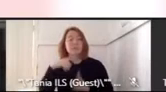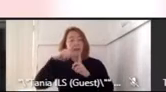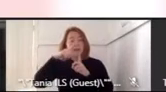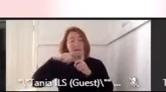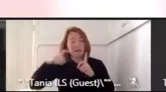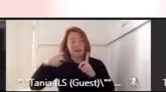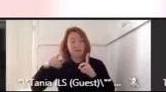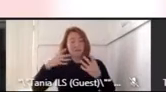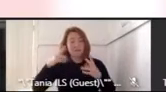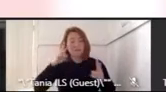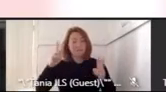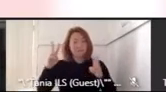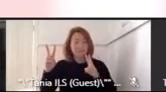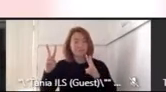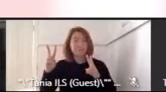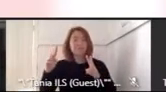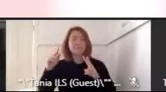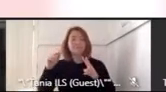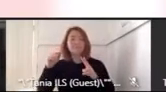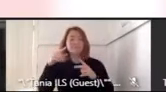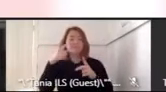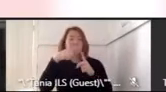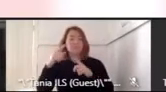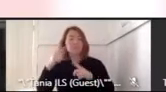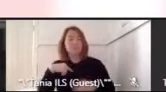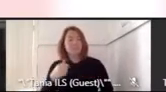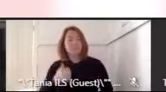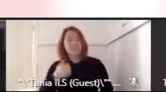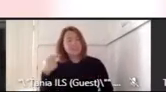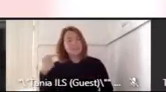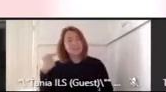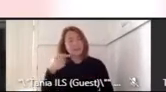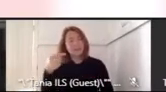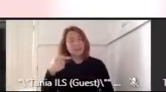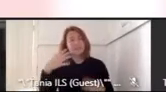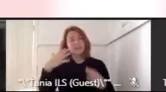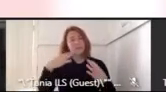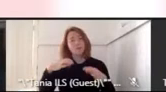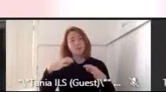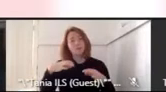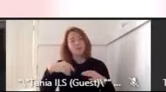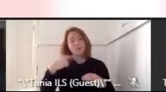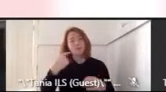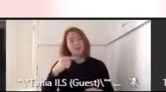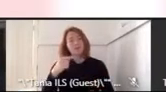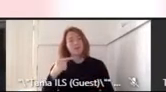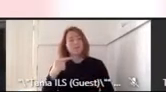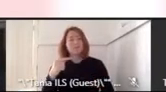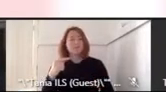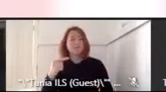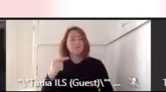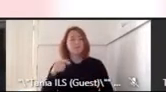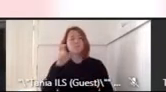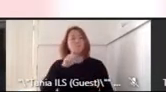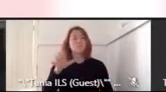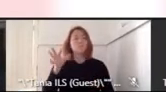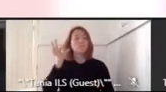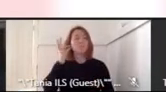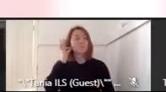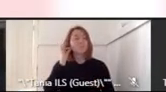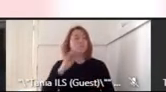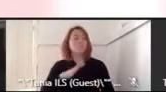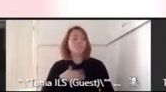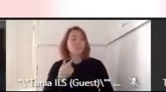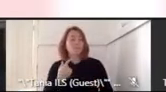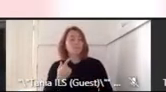us presentem. Aquells elements doncs, més negatius acostumen sempre a haver doncs, una major... les dones acostumen a manifestar-ho en